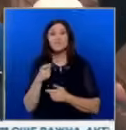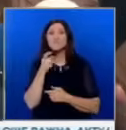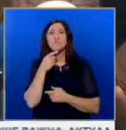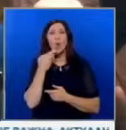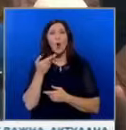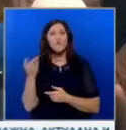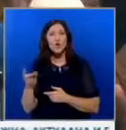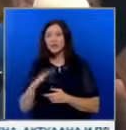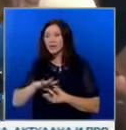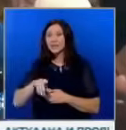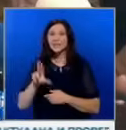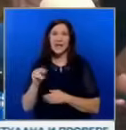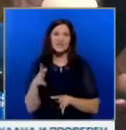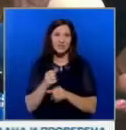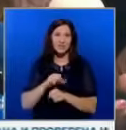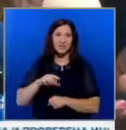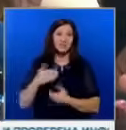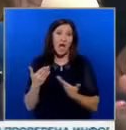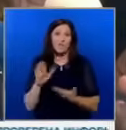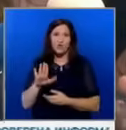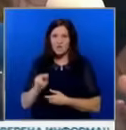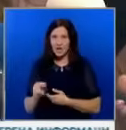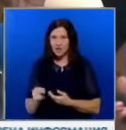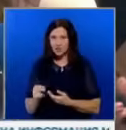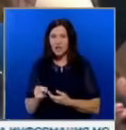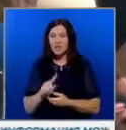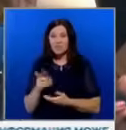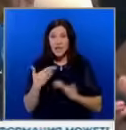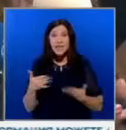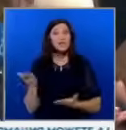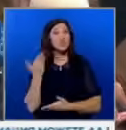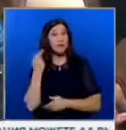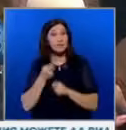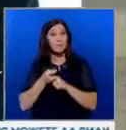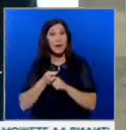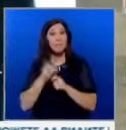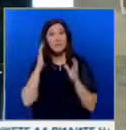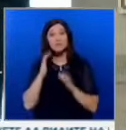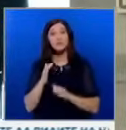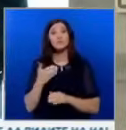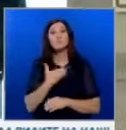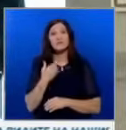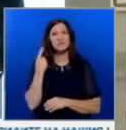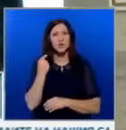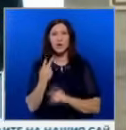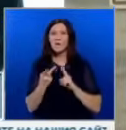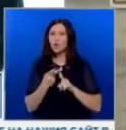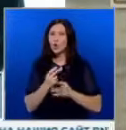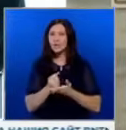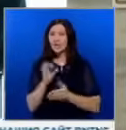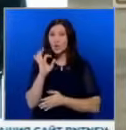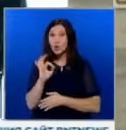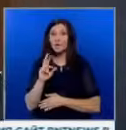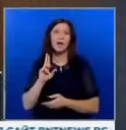«Крадеца вика, дръжте крадеца». Какво да ви кажа? Сега, не ние щяхме да правим правителство с Пеевски вчера. Вторият мандат е нулев,